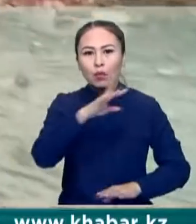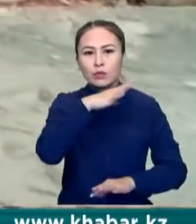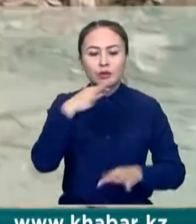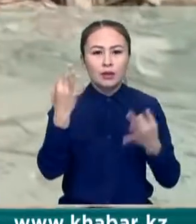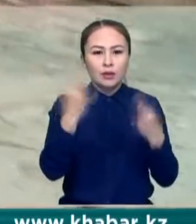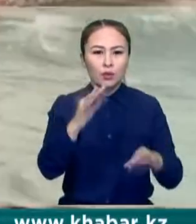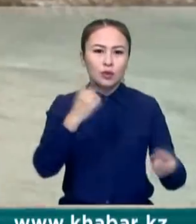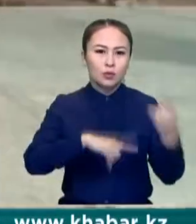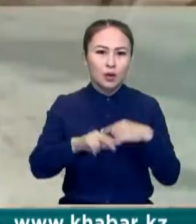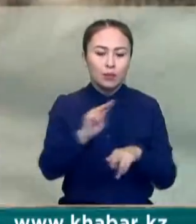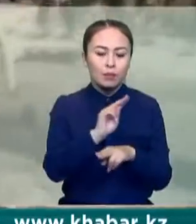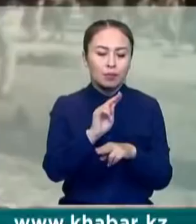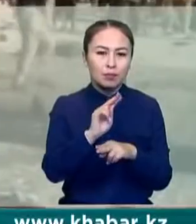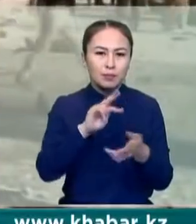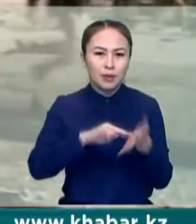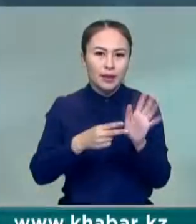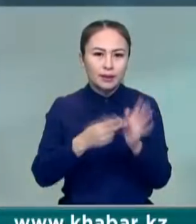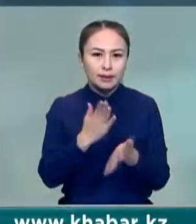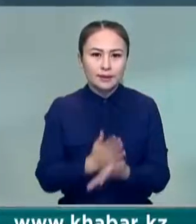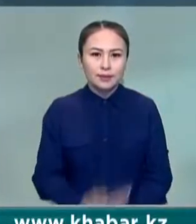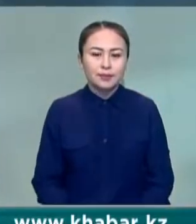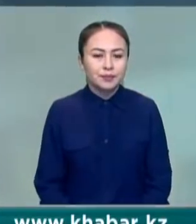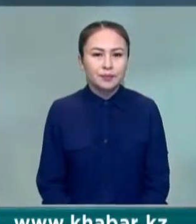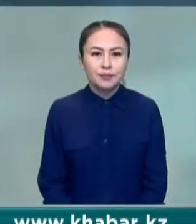миллиондаған босқынды қайтару жоспарлап отыр.